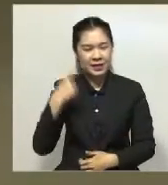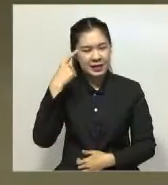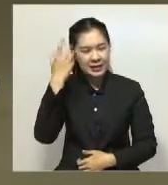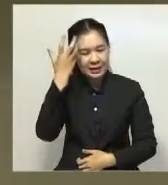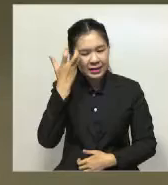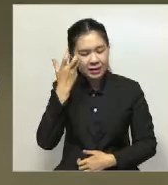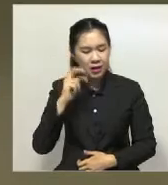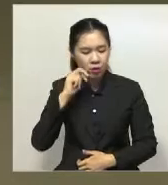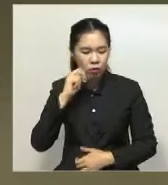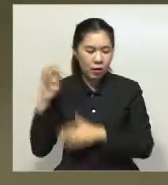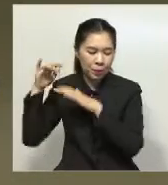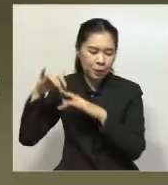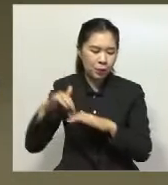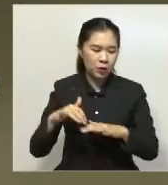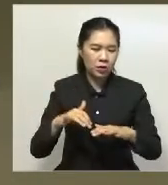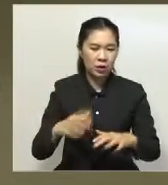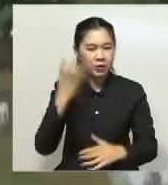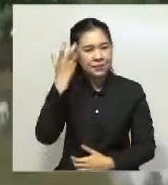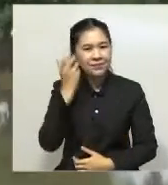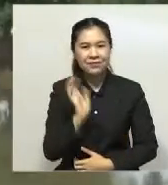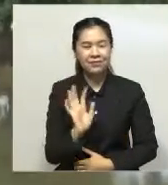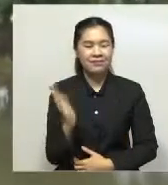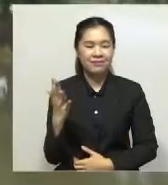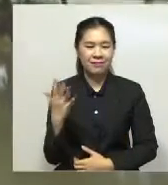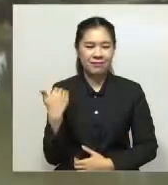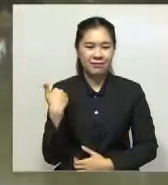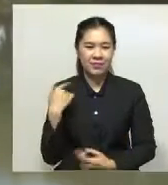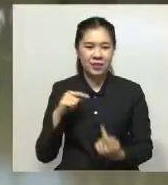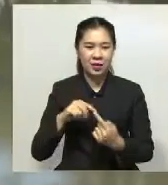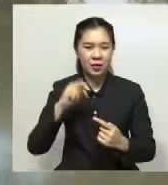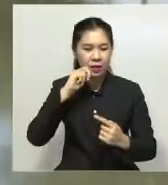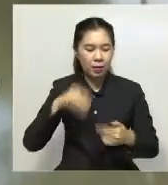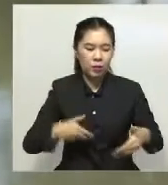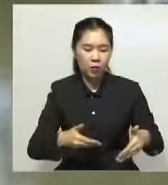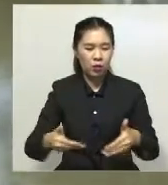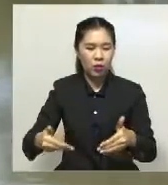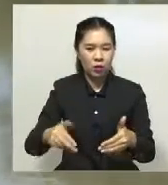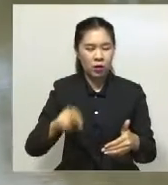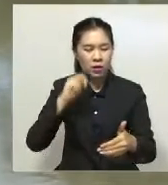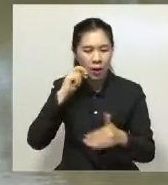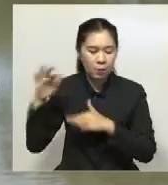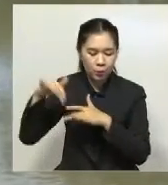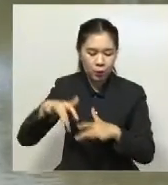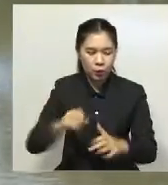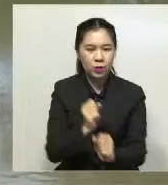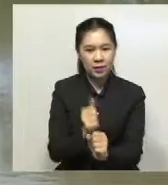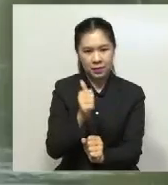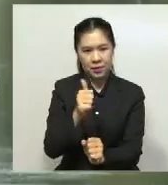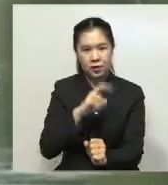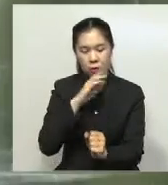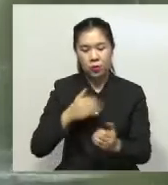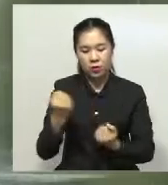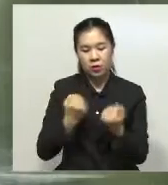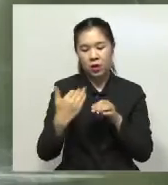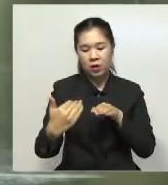ว่าจะผ่านลงสู่ทุ่งมากนักเนื่องจากปริมาณน้ำในคลองบางเลนยังอยู่ในระดับที่รับน้ำได้ซึ่งหากล้นมาบนผิวถนนช